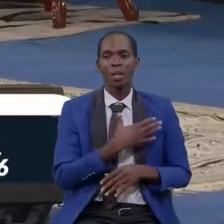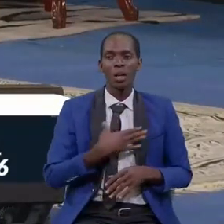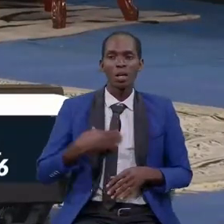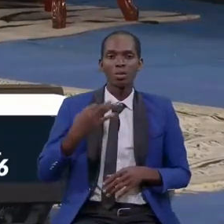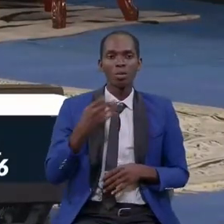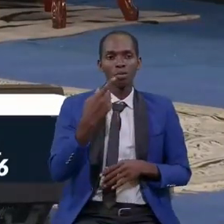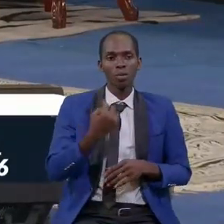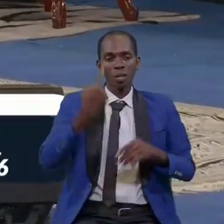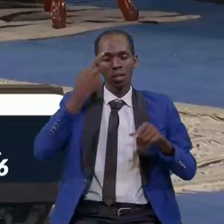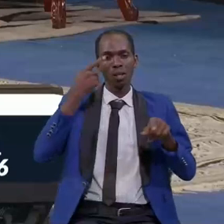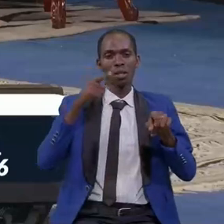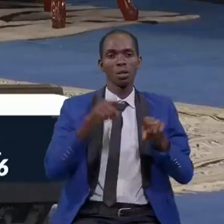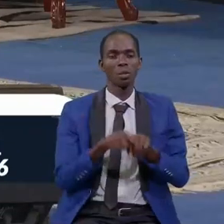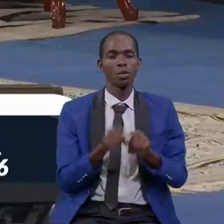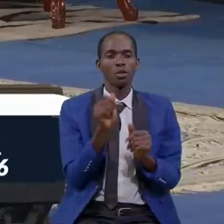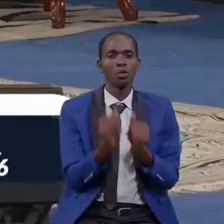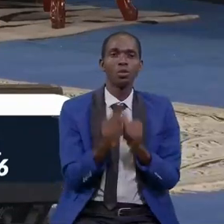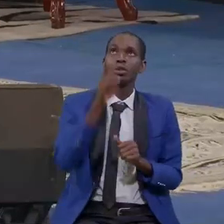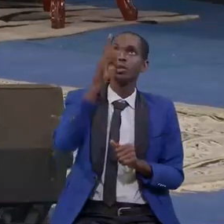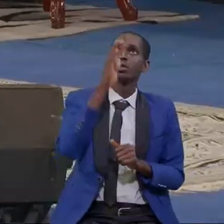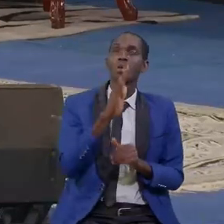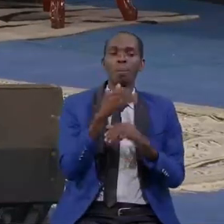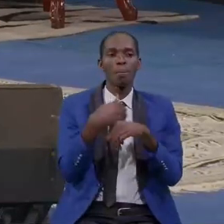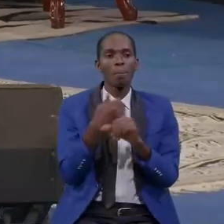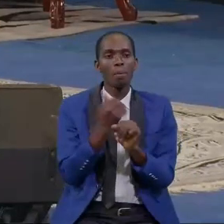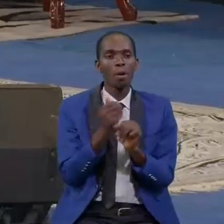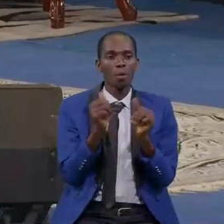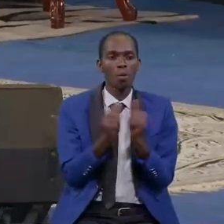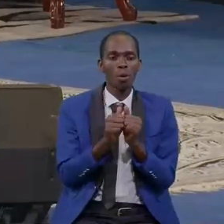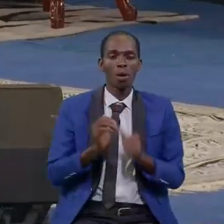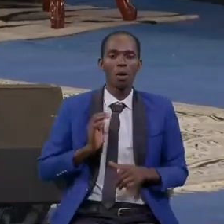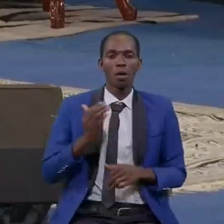que Dieu a traité avec vos pères